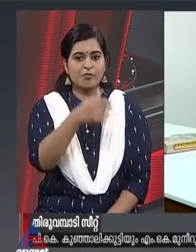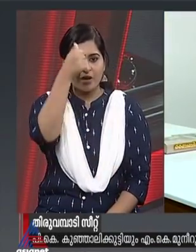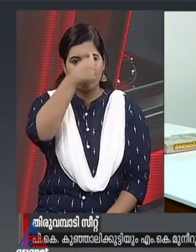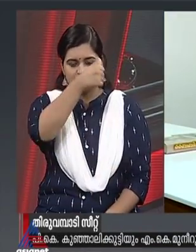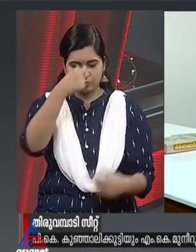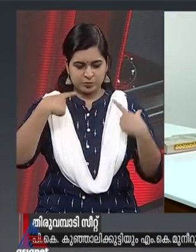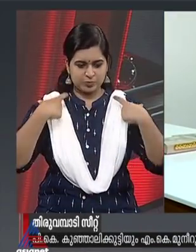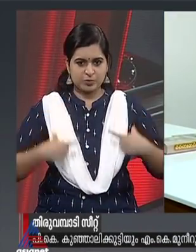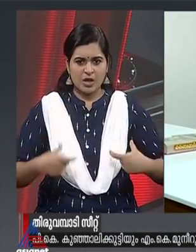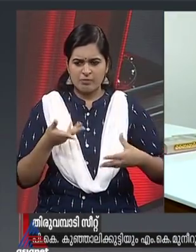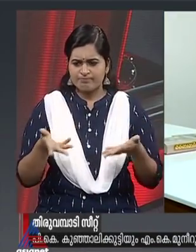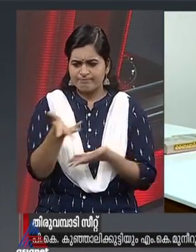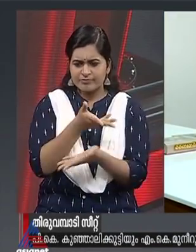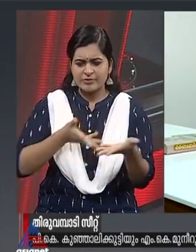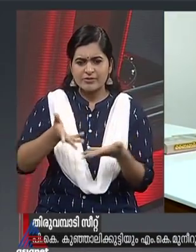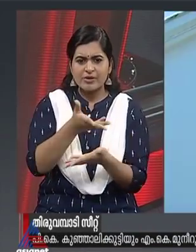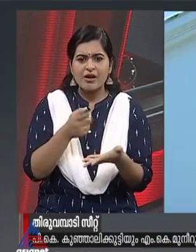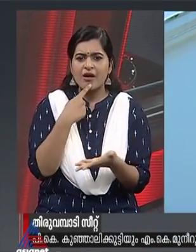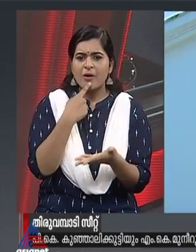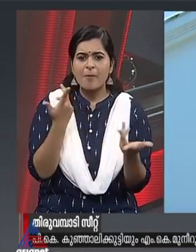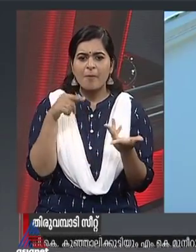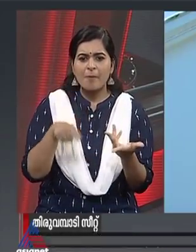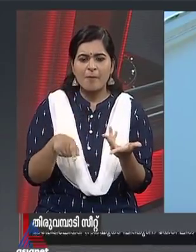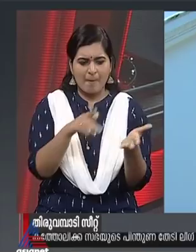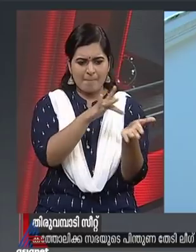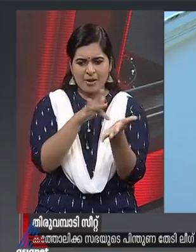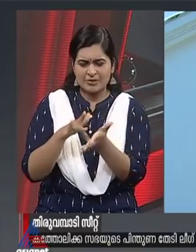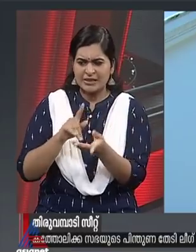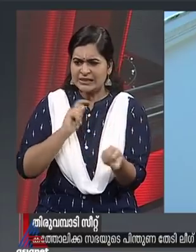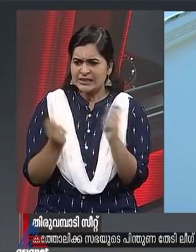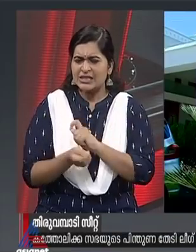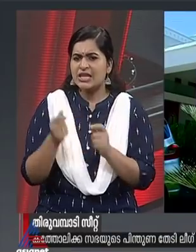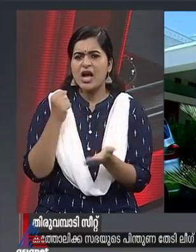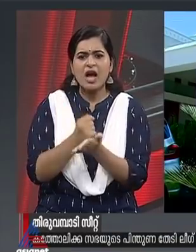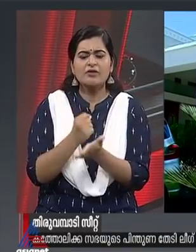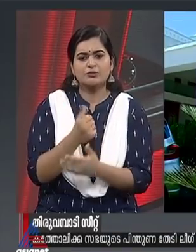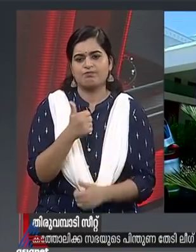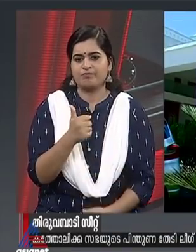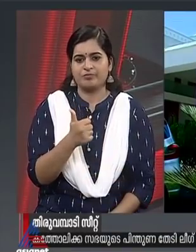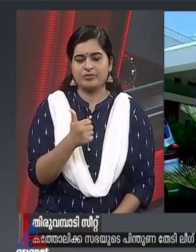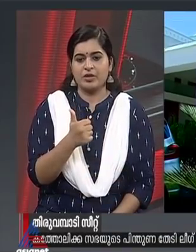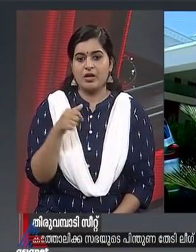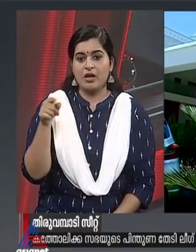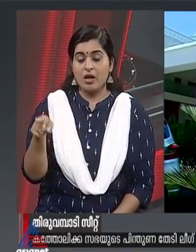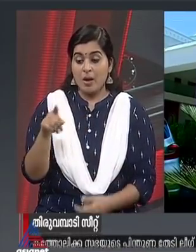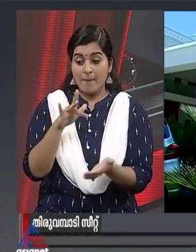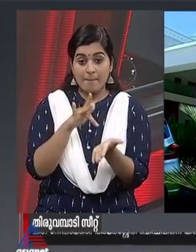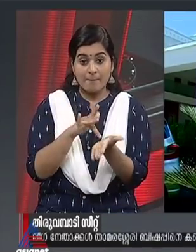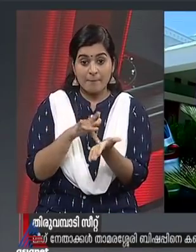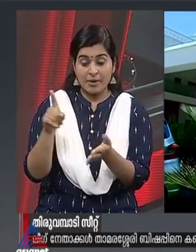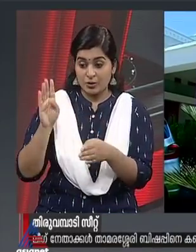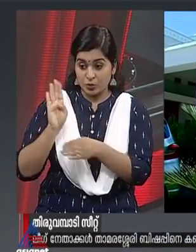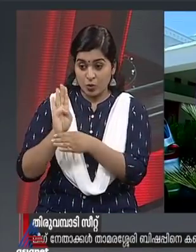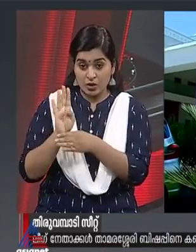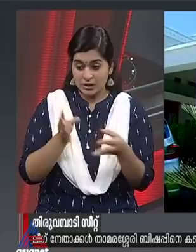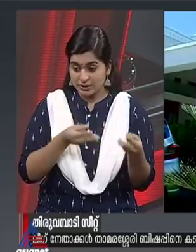വിട്ടു നൽകേണ്ടതില്ലെന്ന് ലീഗ് തീരുമാനമെടുക്കുകയും ചെയ്ത പശ്ചാത്തലത്തിലായിരുന്നു കൂടിക്കാഴ്ച. തിരുവമ്പാടി സീറ്റ് കോൺഗ്രസ് ഏറ്റെടുക്കണമെന്ന് താമരശ്ശേരി രൂപത